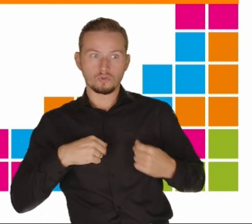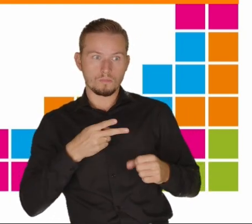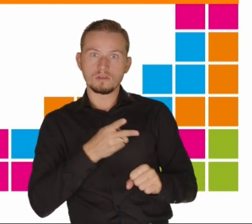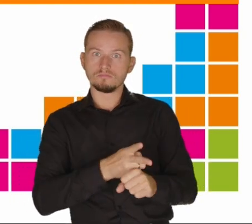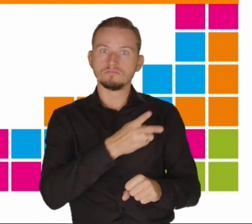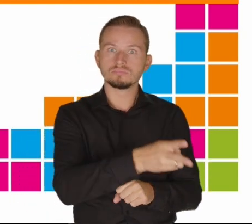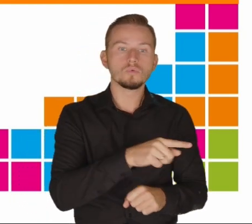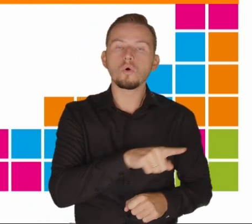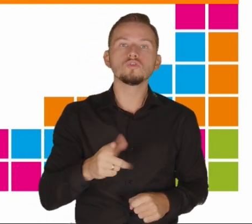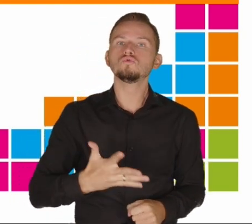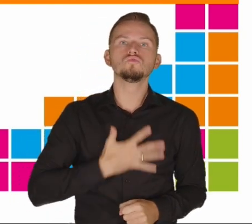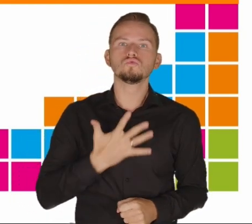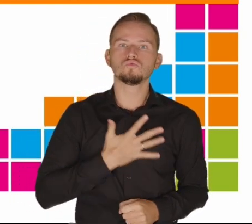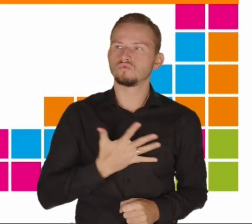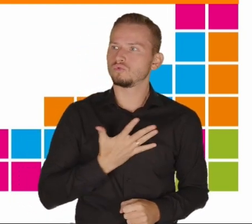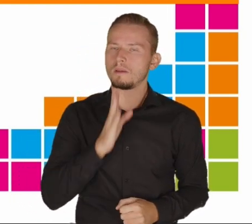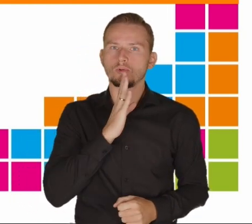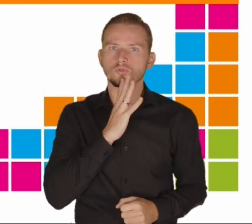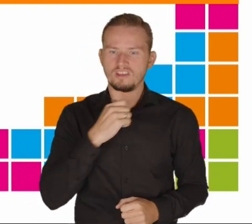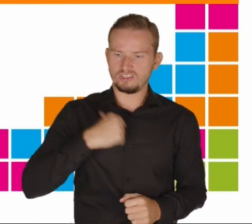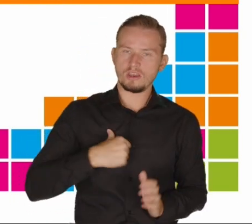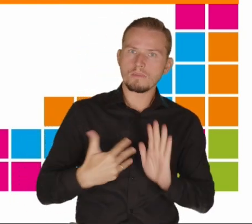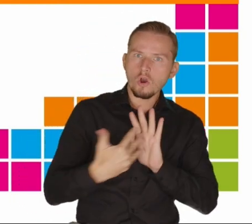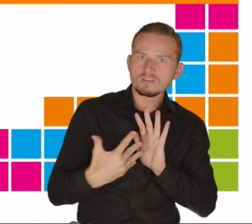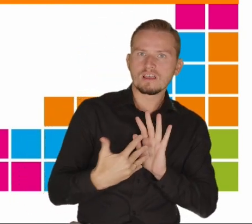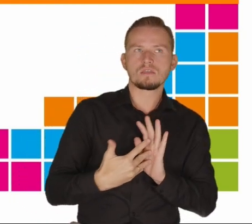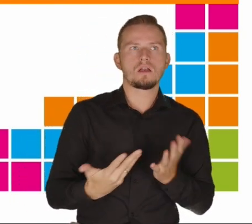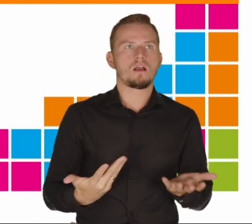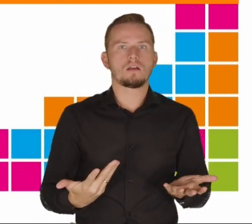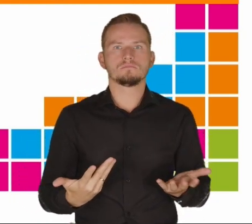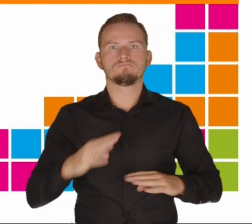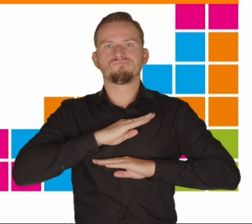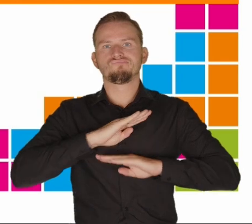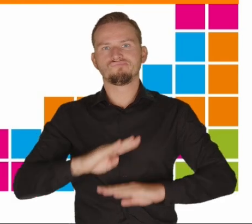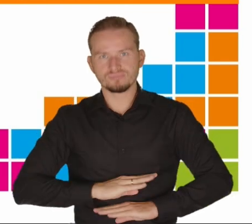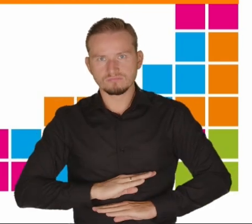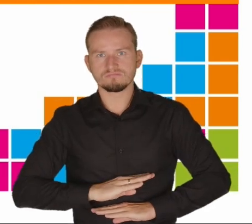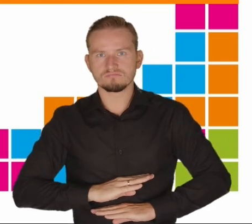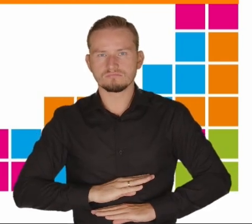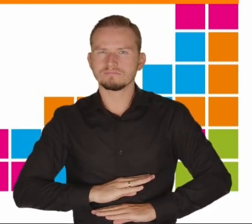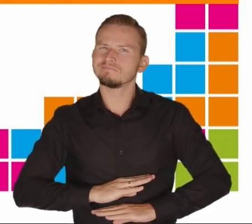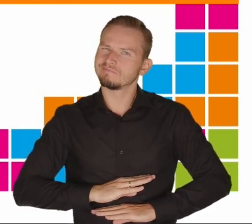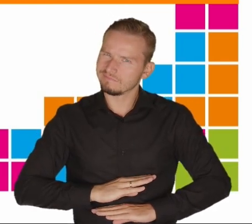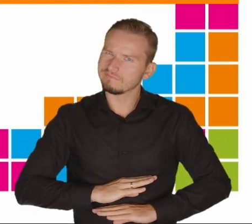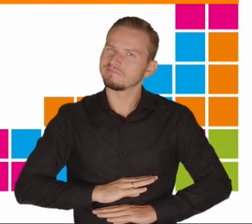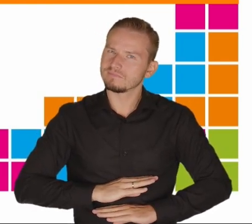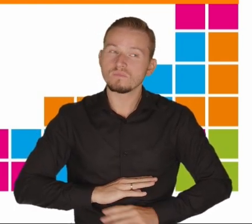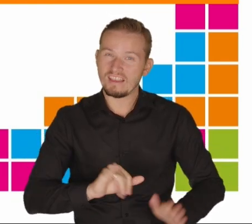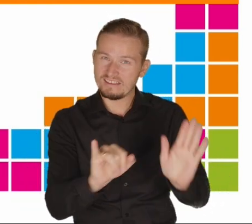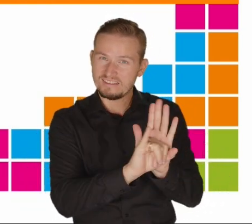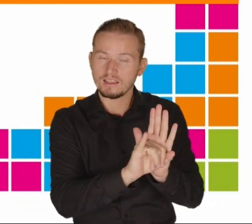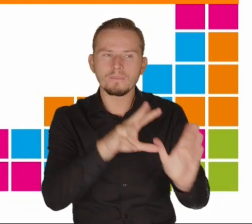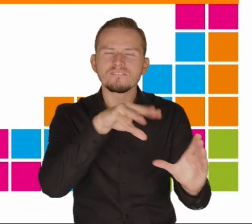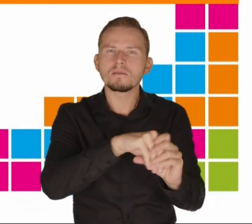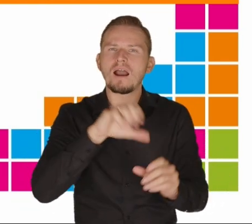samopoczucie, ocena siebie spada. Czyli, że coś w algorytmach, coś w strukturze tych